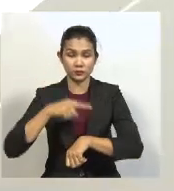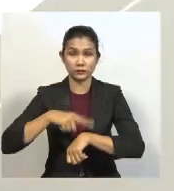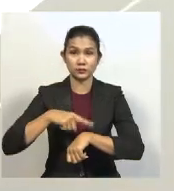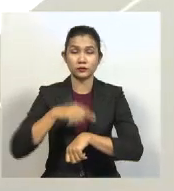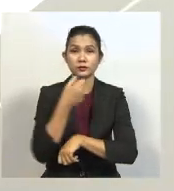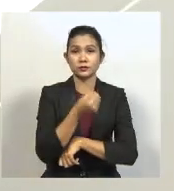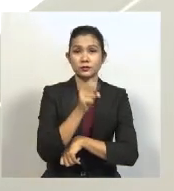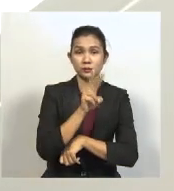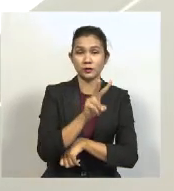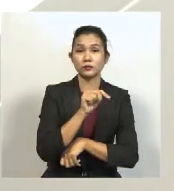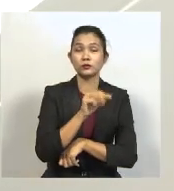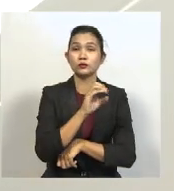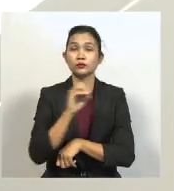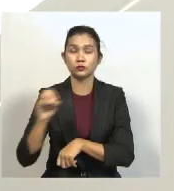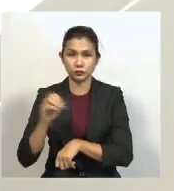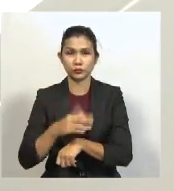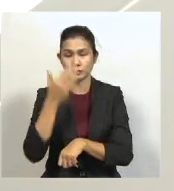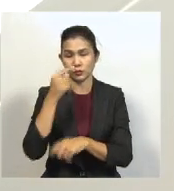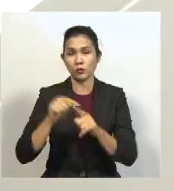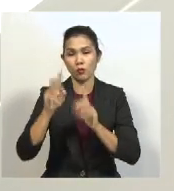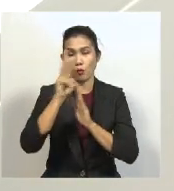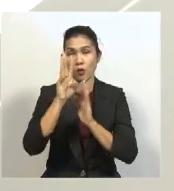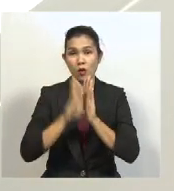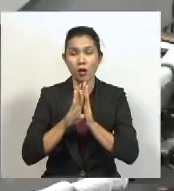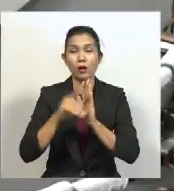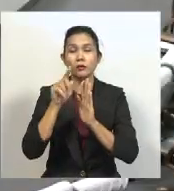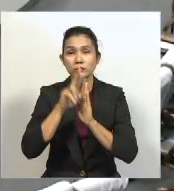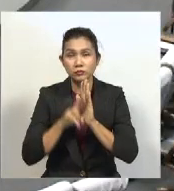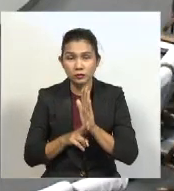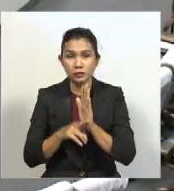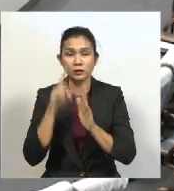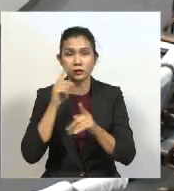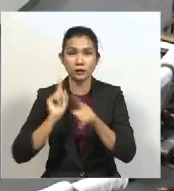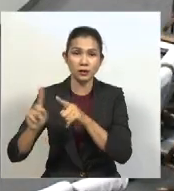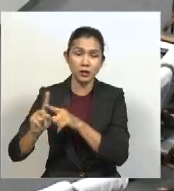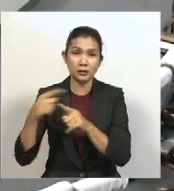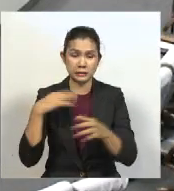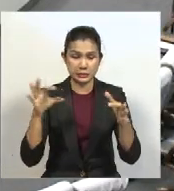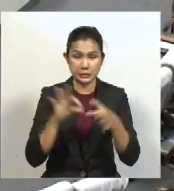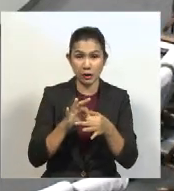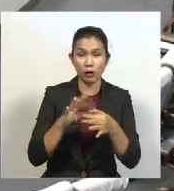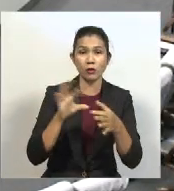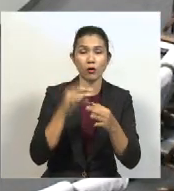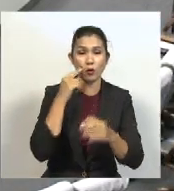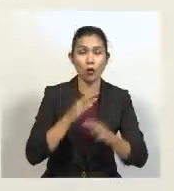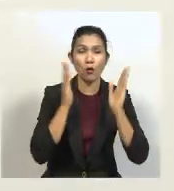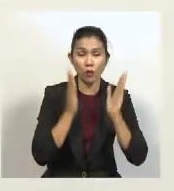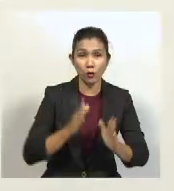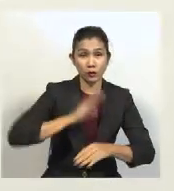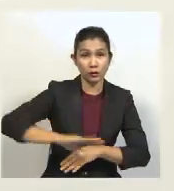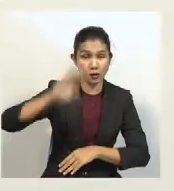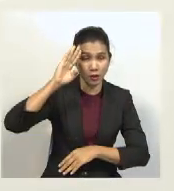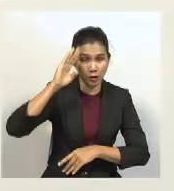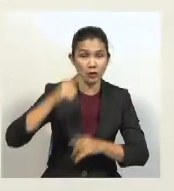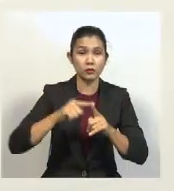ในเวลาประมาณ12นาฬิกาค่ะเนื่องจากมีวาระการพิจารณาพระราชกำหนดโอนอัตรากำลังพลและงบประมาณบางส่วน